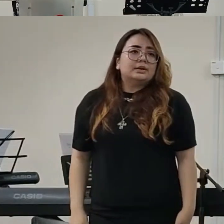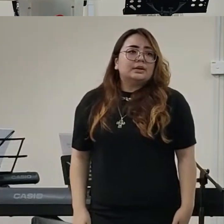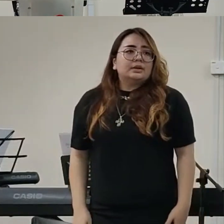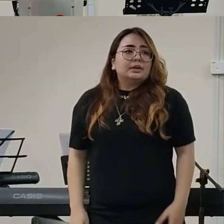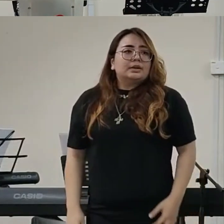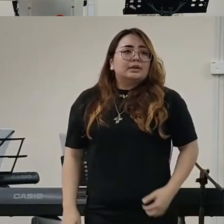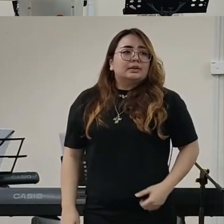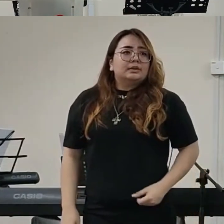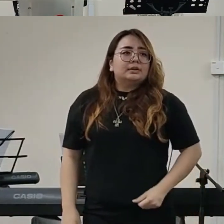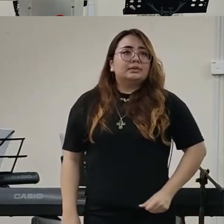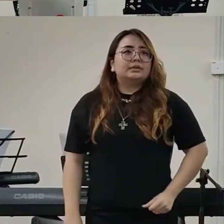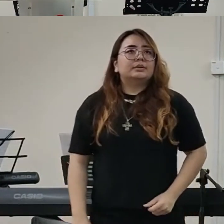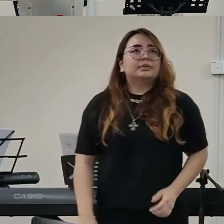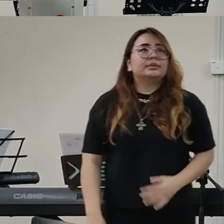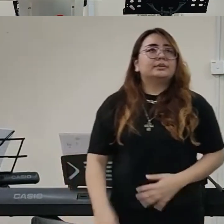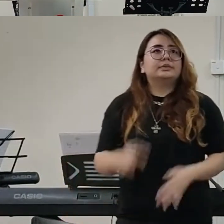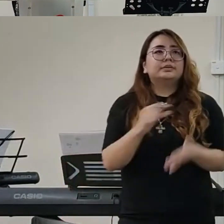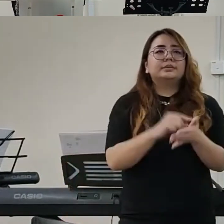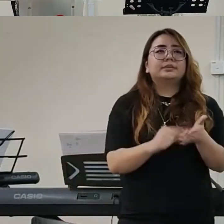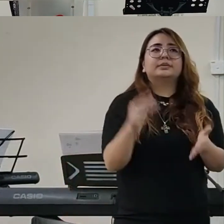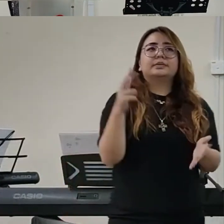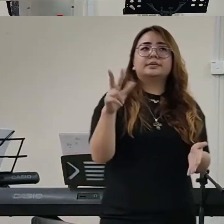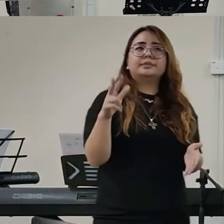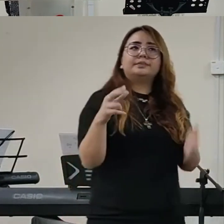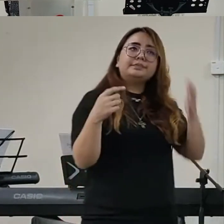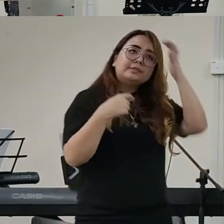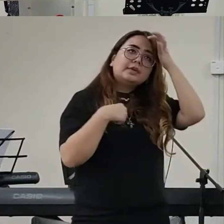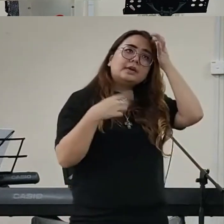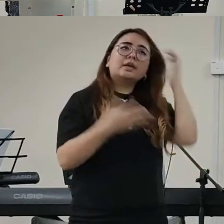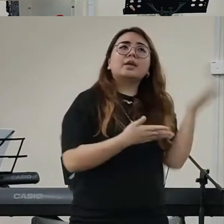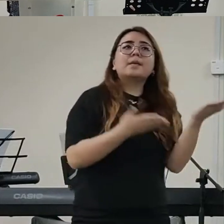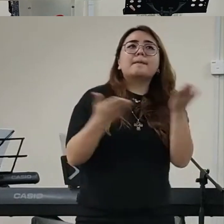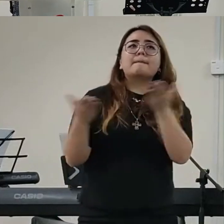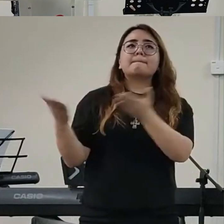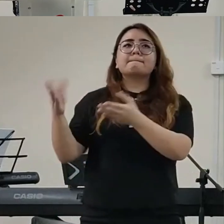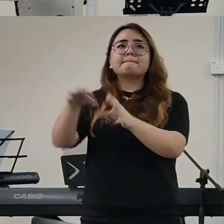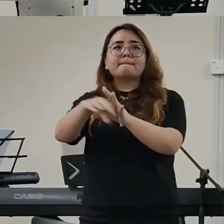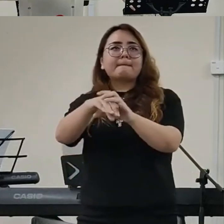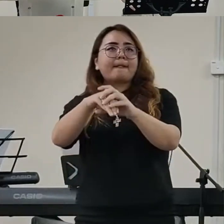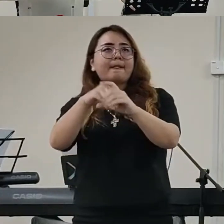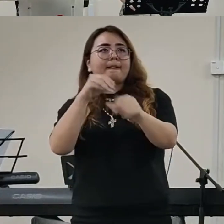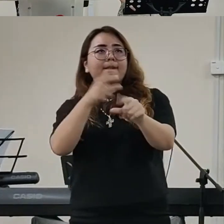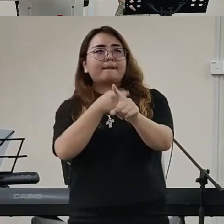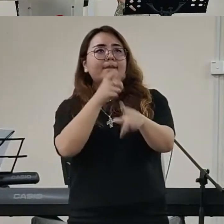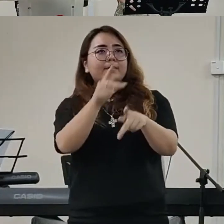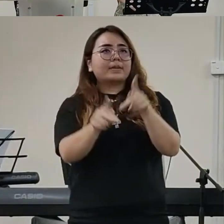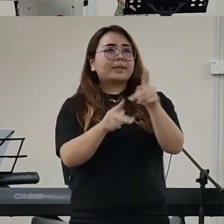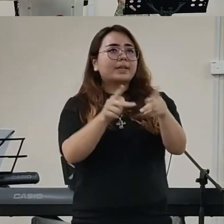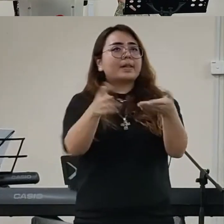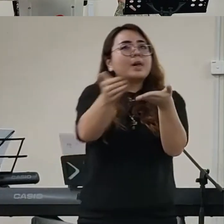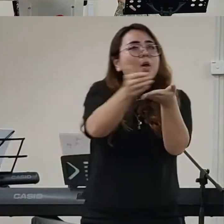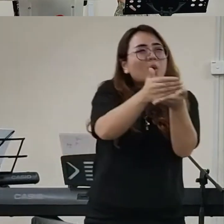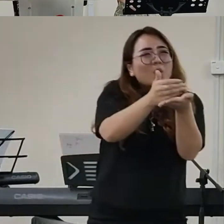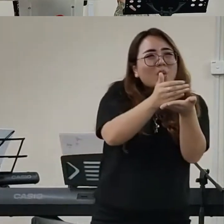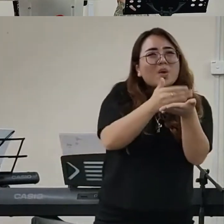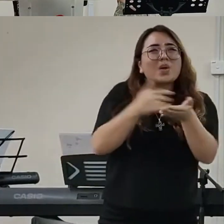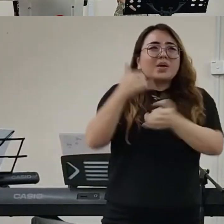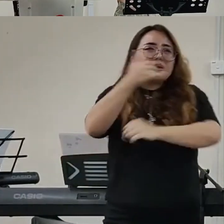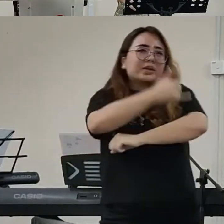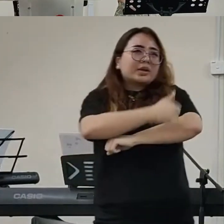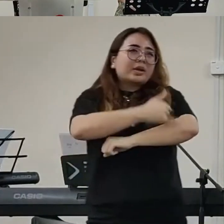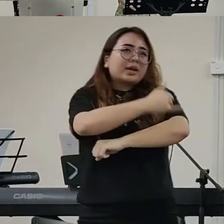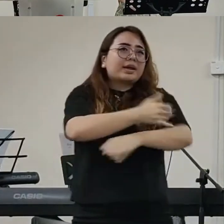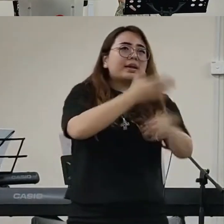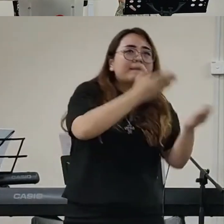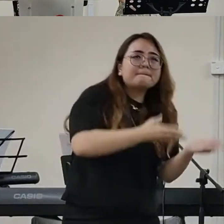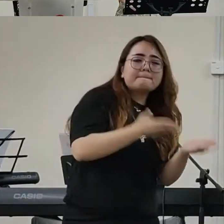面。 Verse 13, and I will bring them out from the peoples and gather them from the countries, and will bring them to